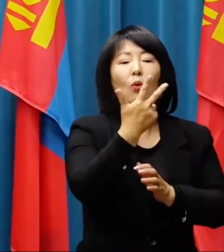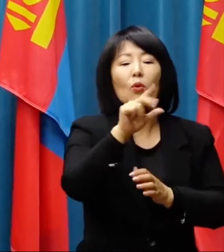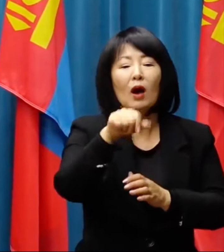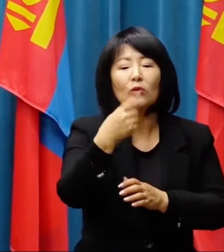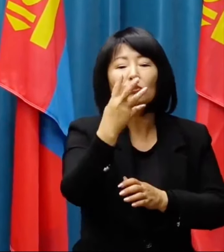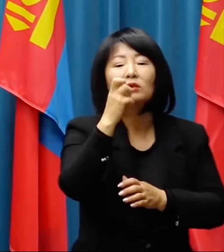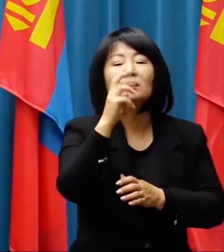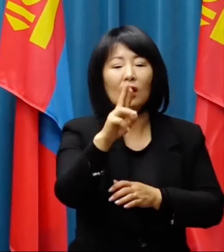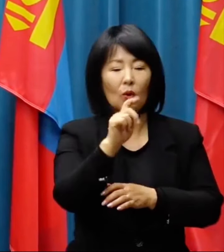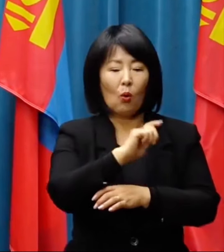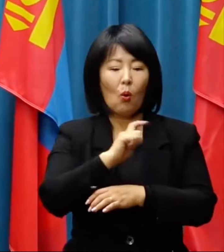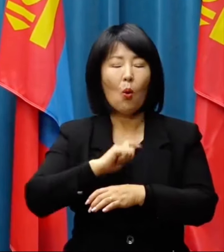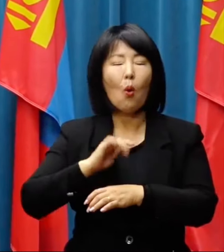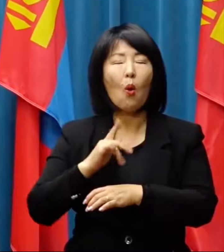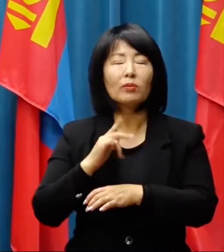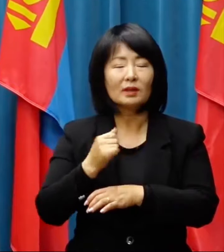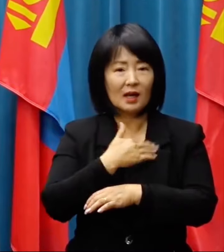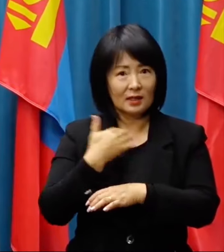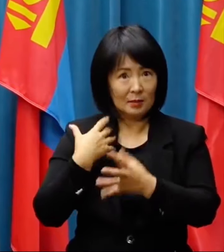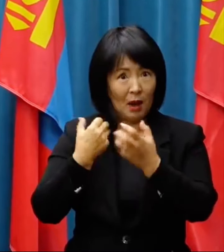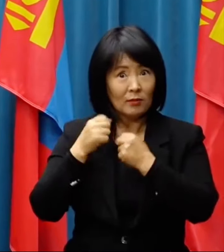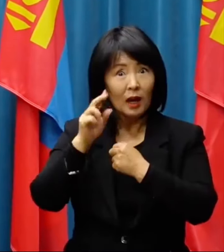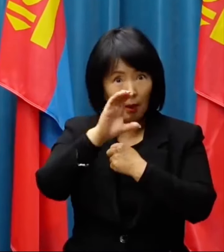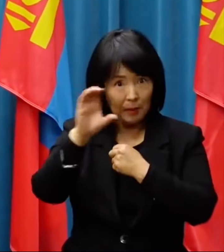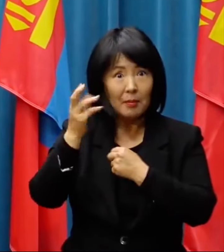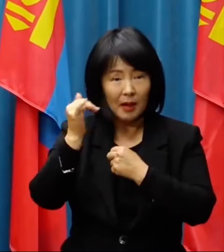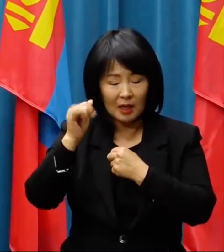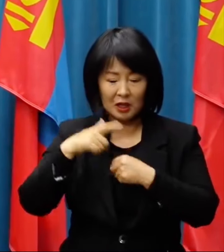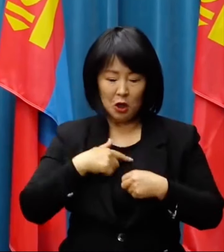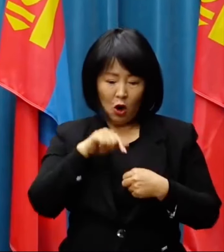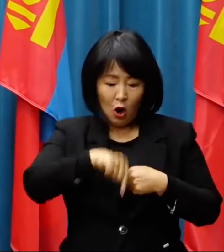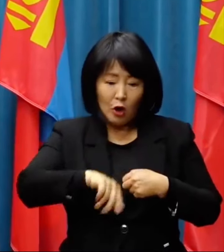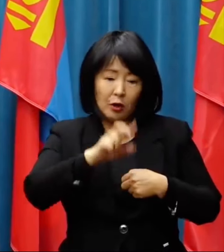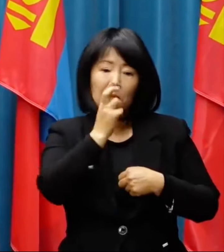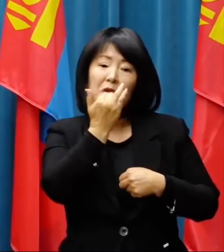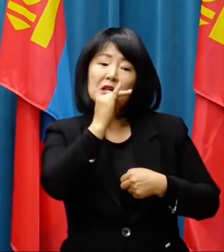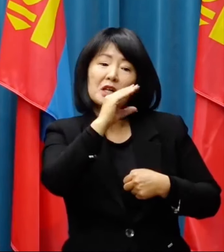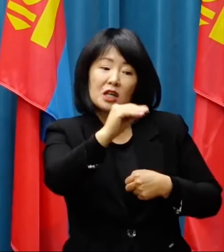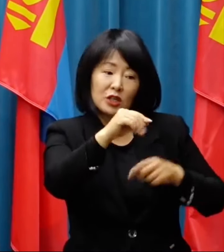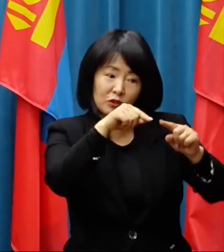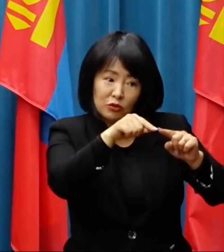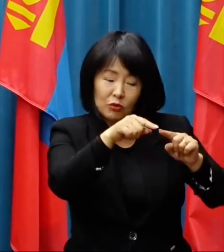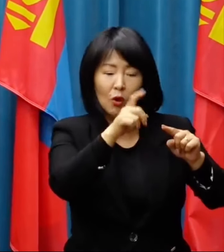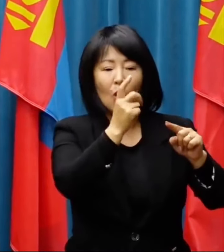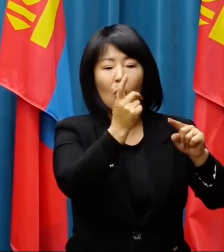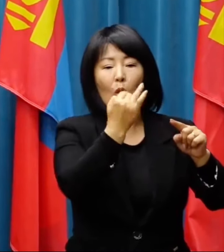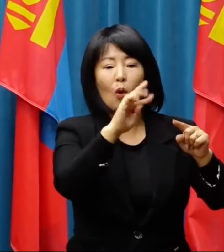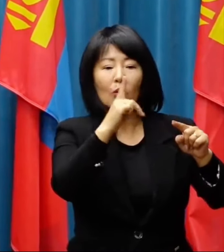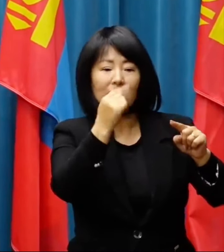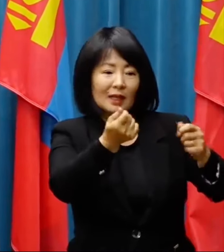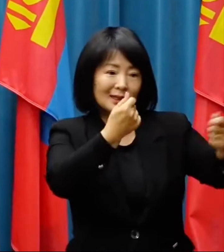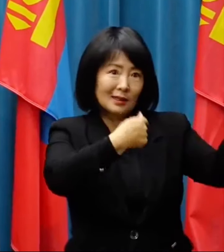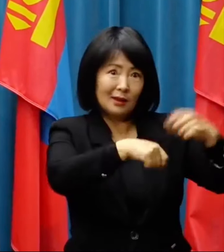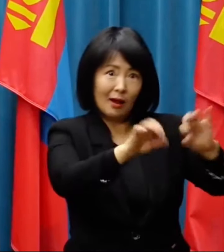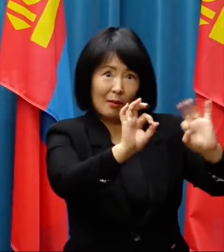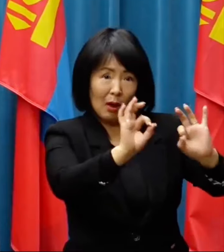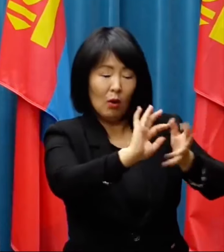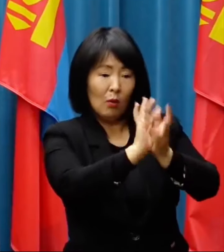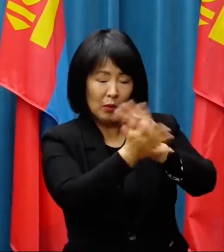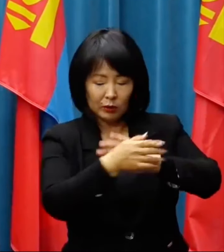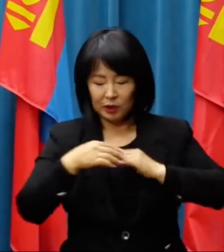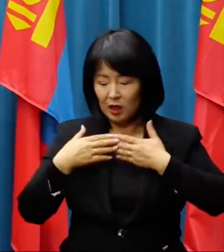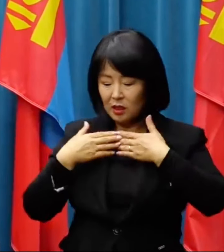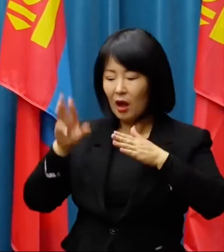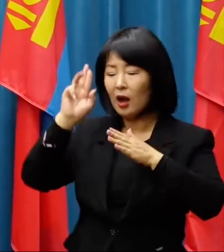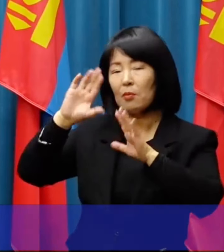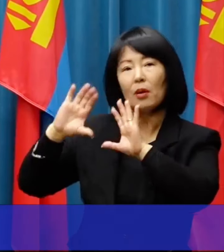компани гэсэн. Хэдийгээр одоо бирж дээр ямар нэгэн тийм хувьцаа нарилжаалагдаагүй ч гэсэн энэ бол нээлттэй компани, хил тод